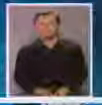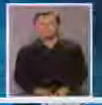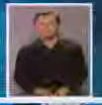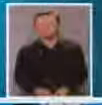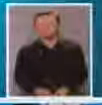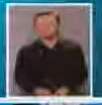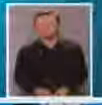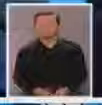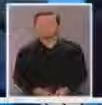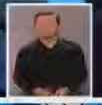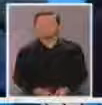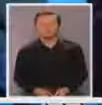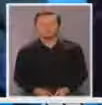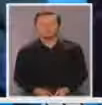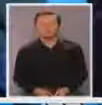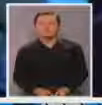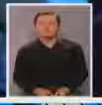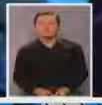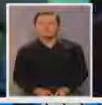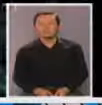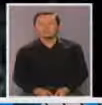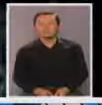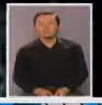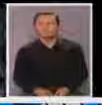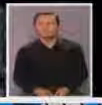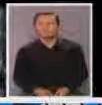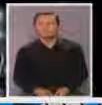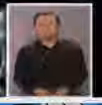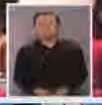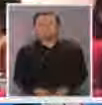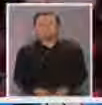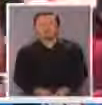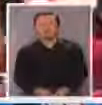Жанат Молдашева, Куандык Канатбаев, служба новостей, Жилойский район.